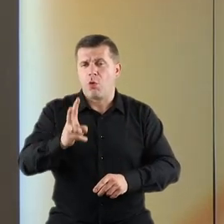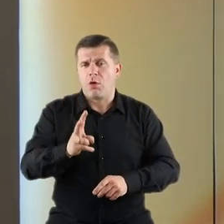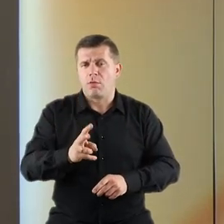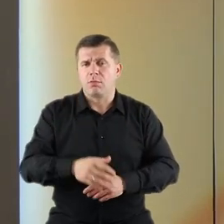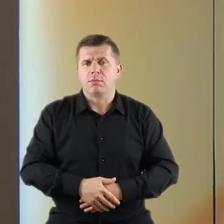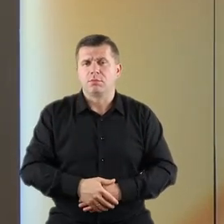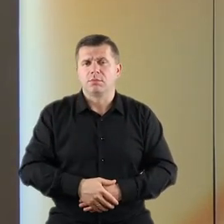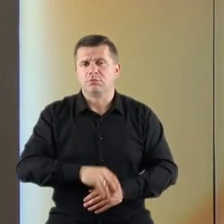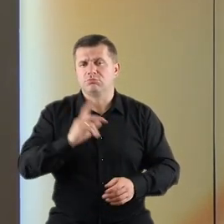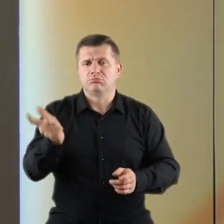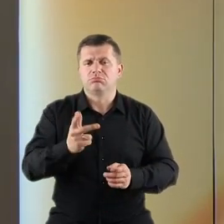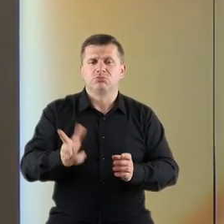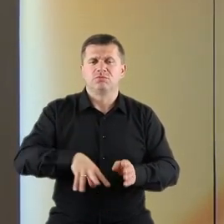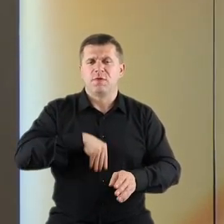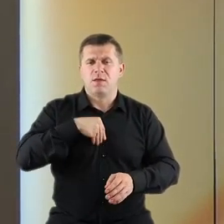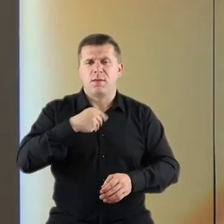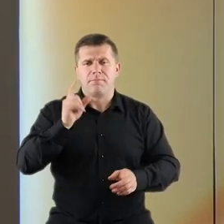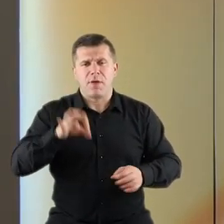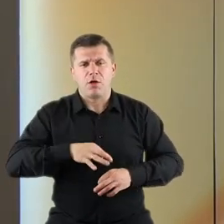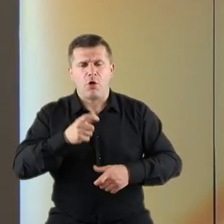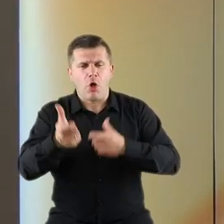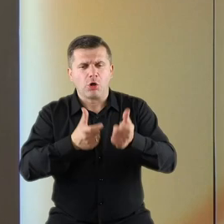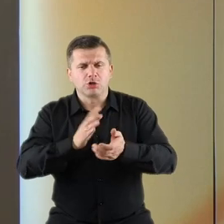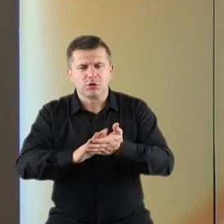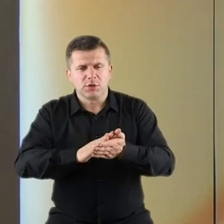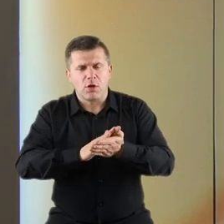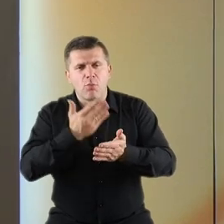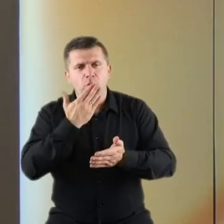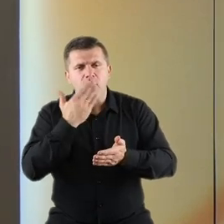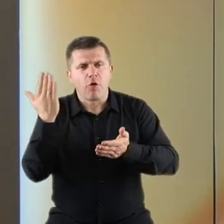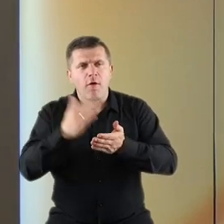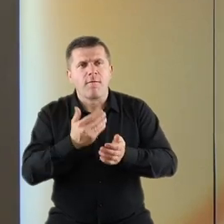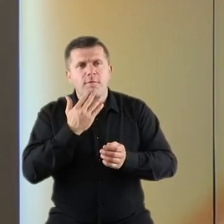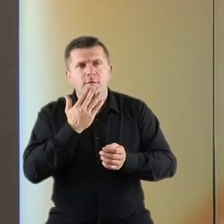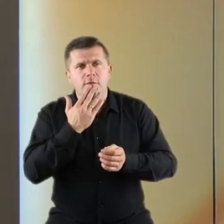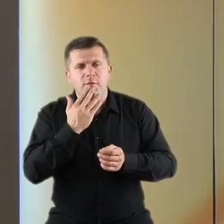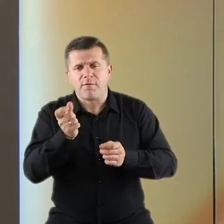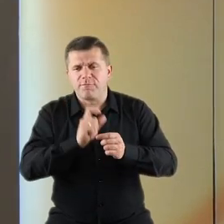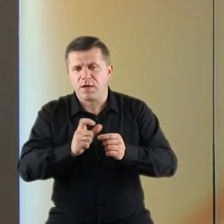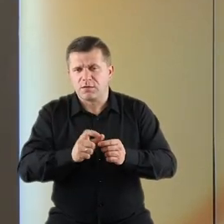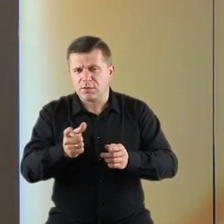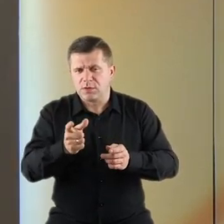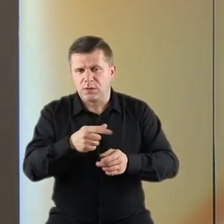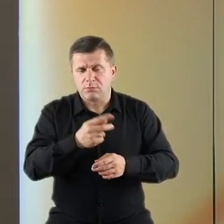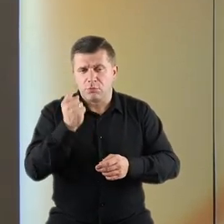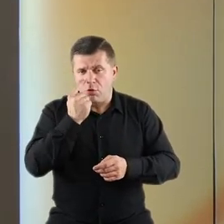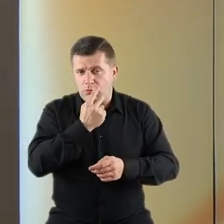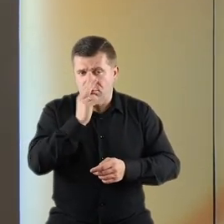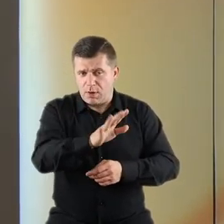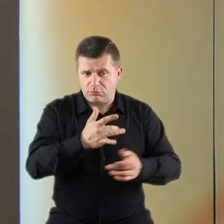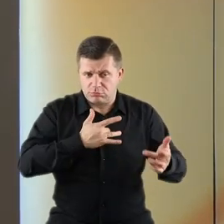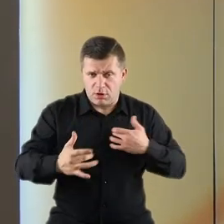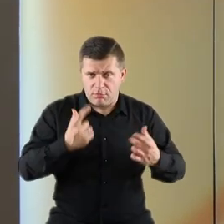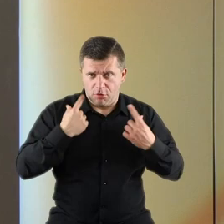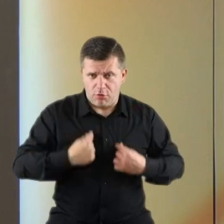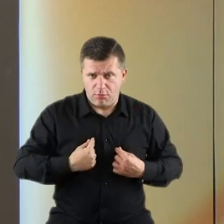3V Świętym pańskim odc miała po wymówieniu tego ostatniego wyrazu zażegnywania przed oczami cierpiącej osoby